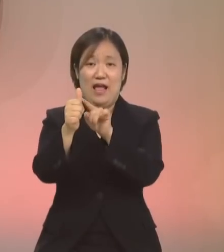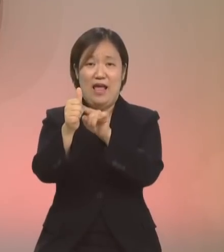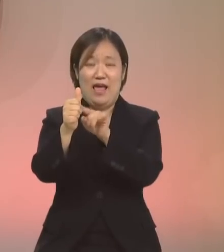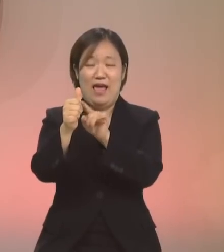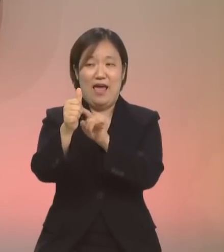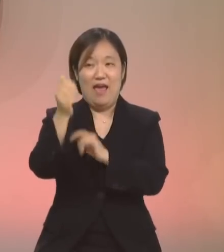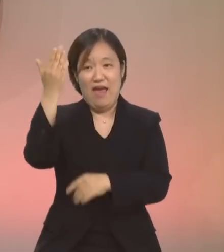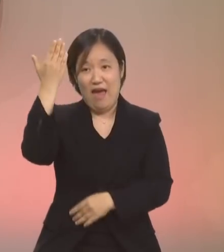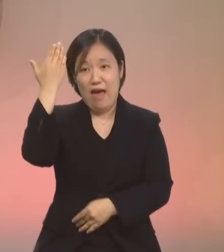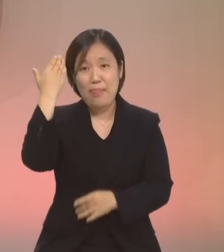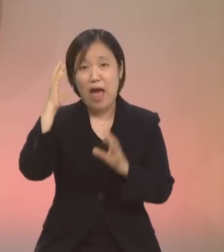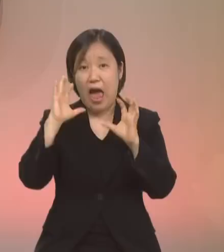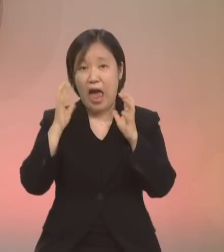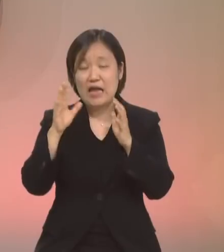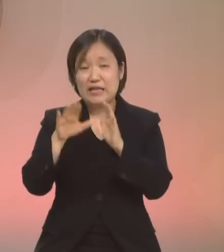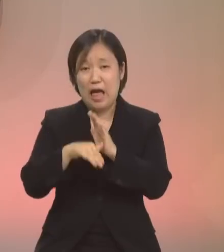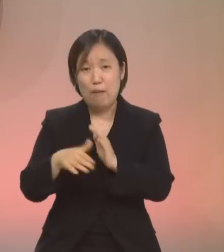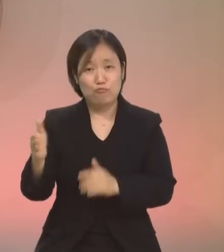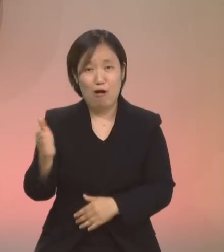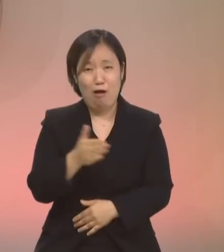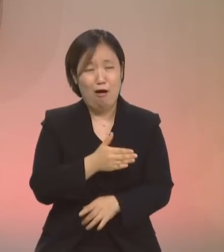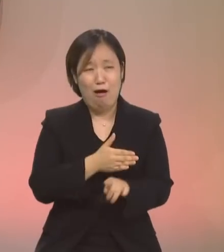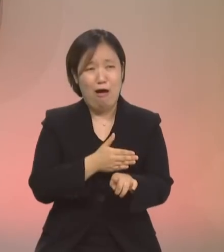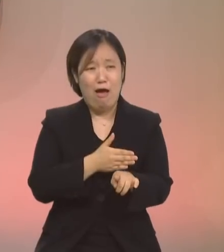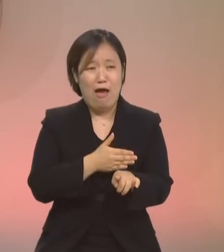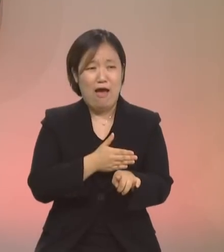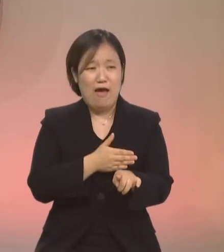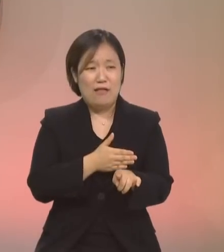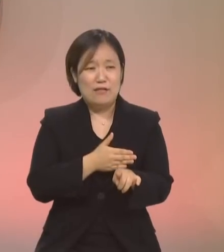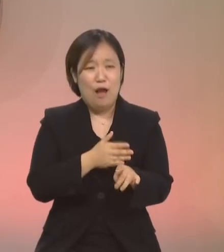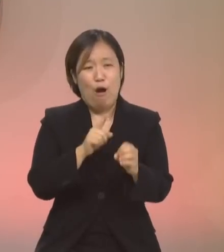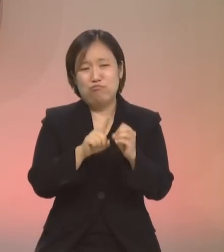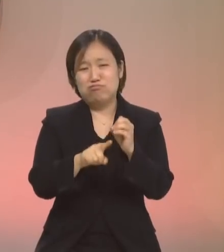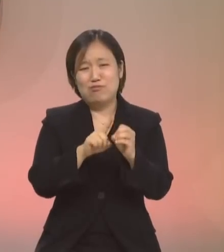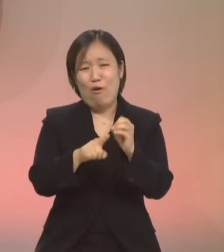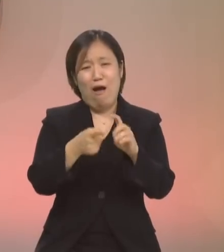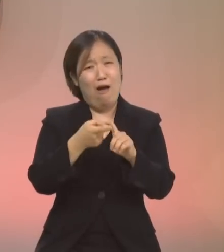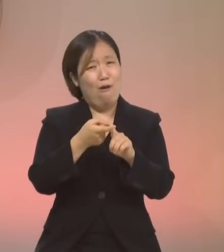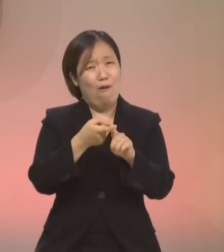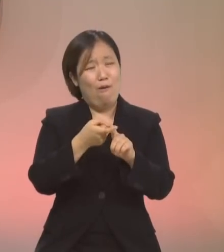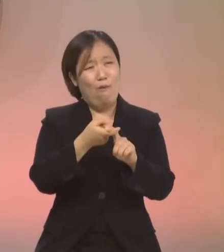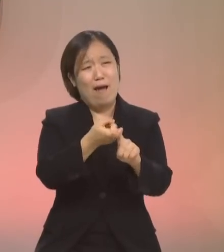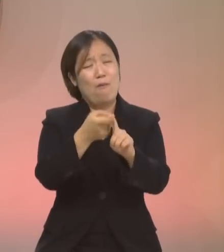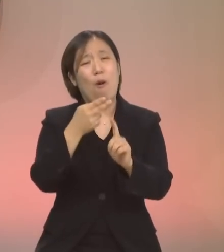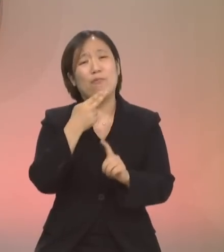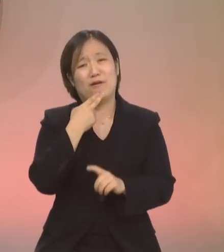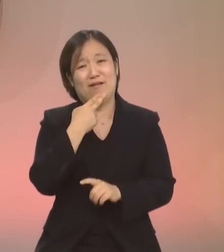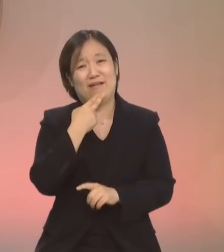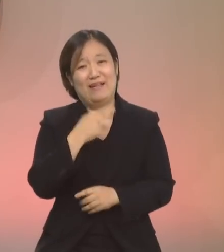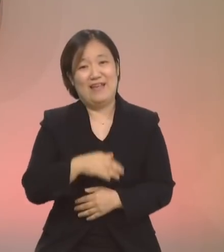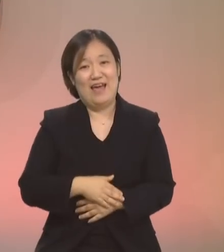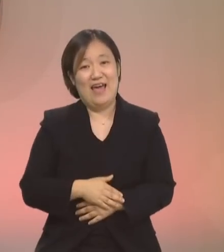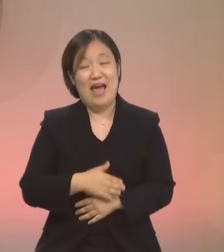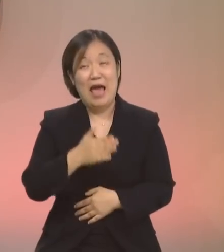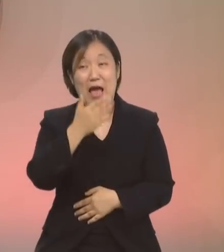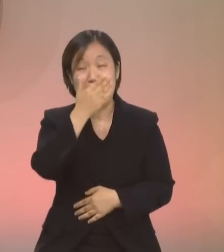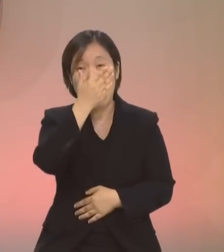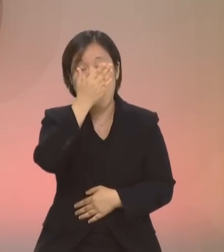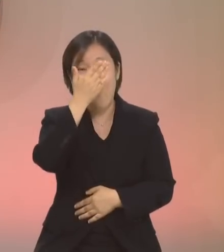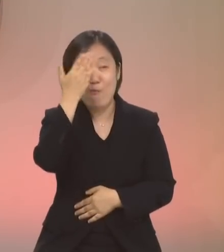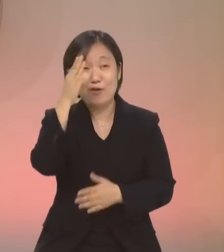원래는 어려서부터 불교에 관심이 없었대요 젊어서부터 그다지 젊은